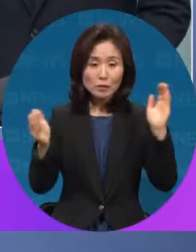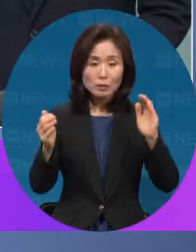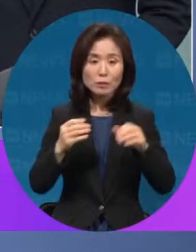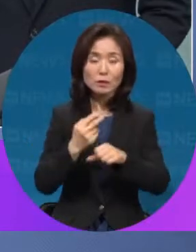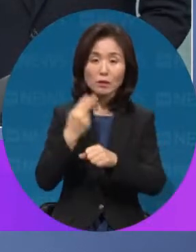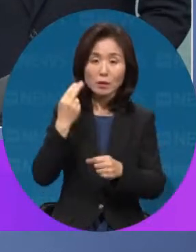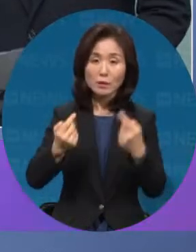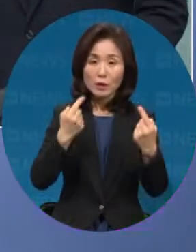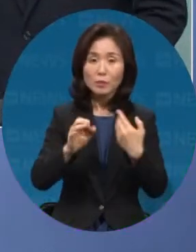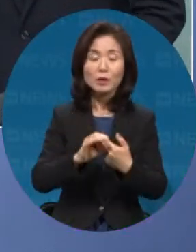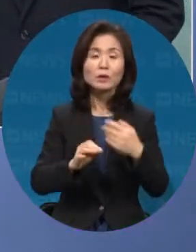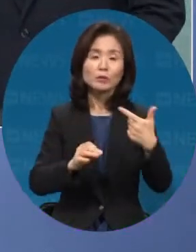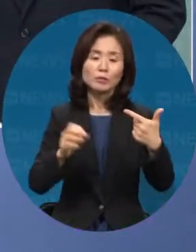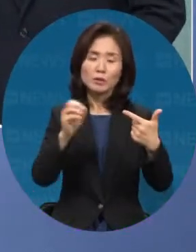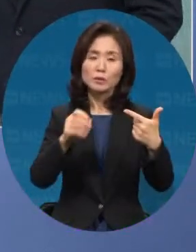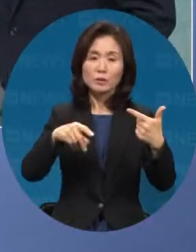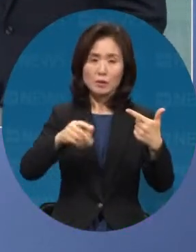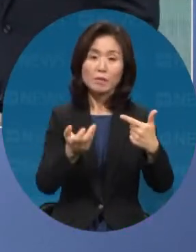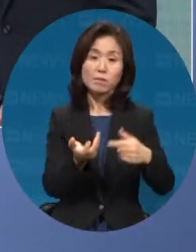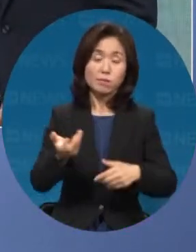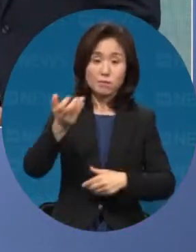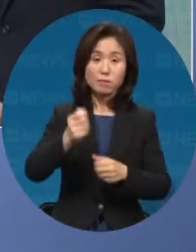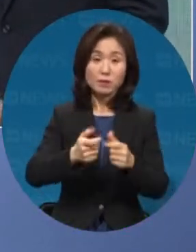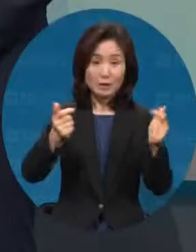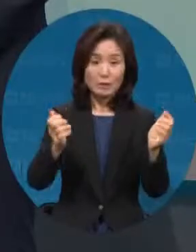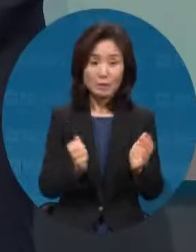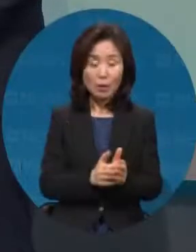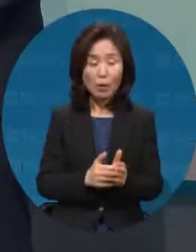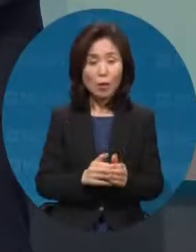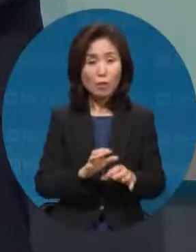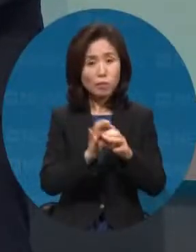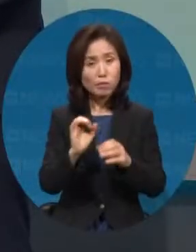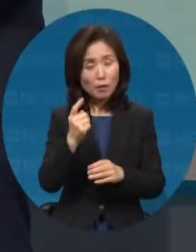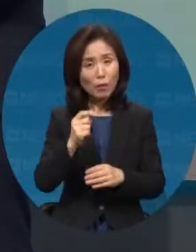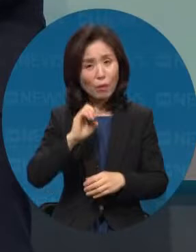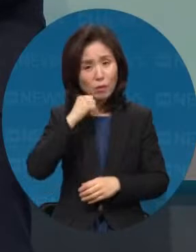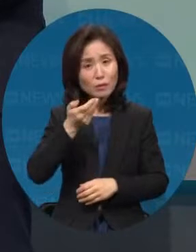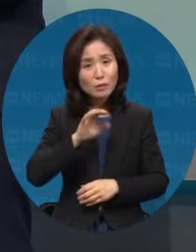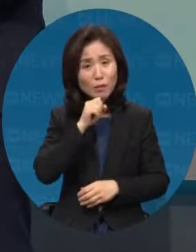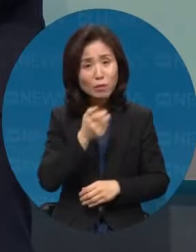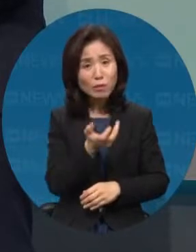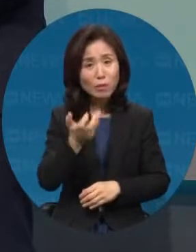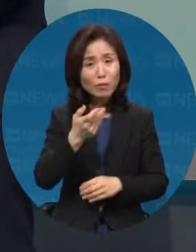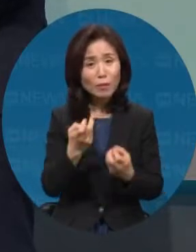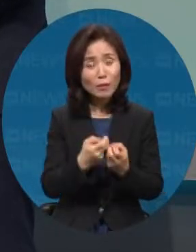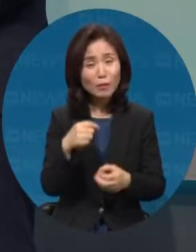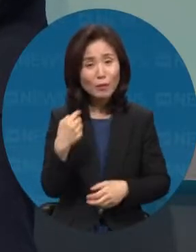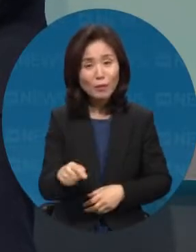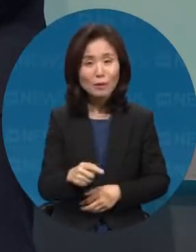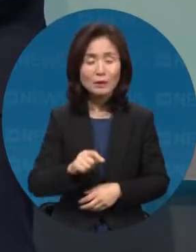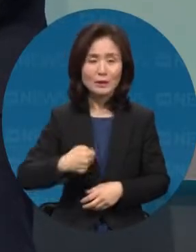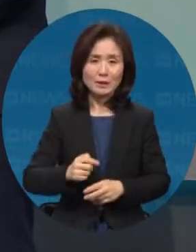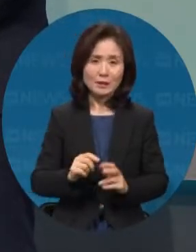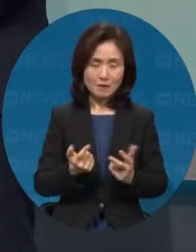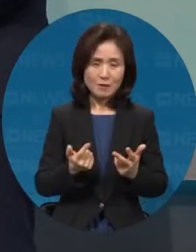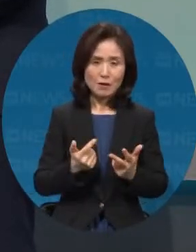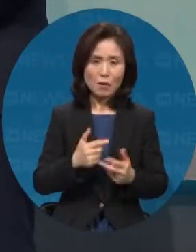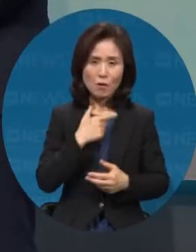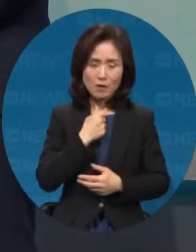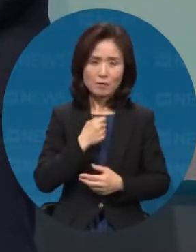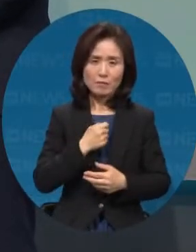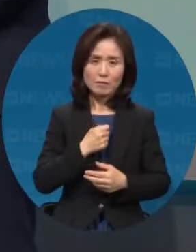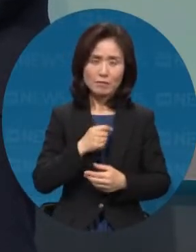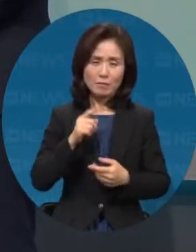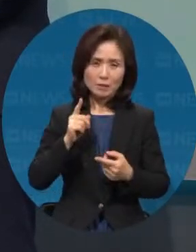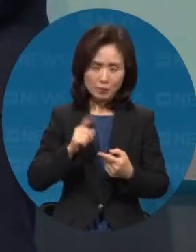비해 6% 포인트 들었습니다 그러나 때문에 힘들었을 텐데 어떻게 이렇게 성적이 오른 겁니다 근데 이 자신이 원하는 만큼 반복해서